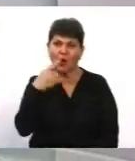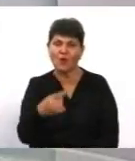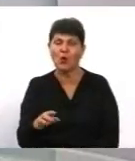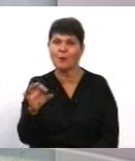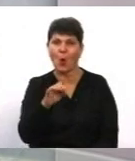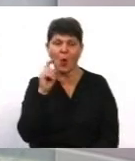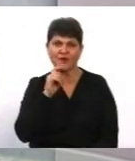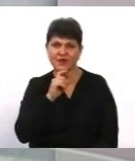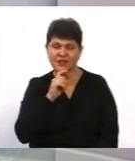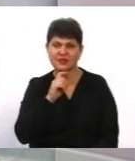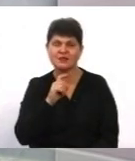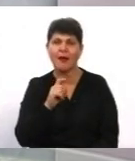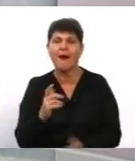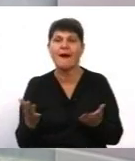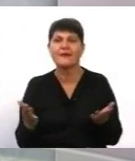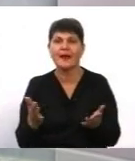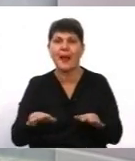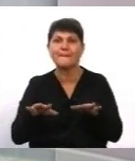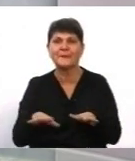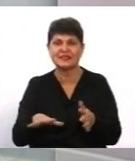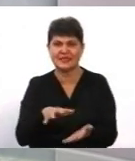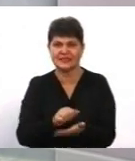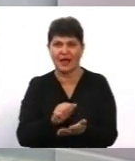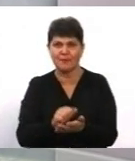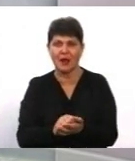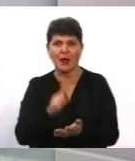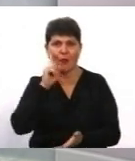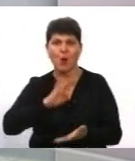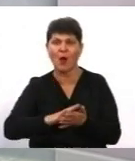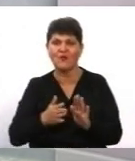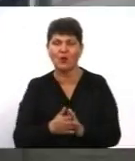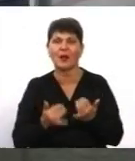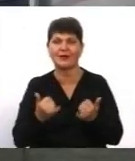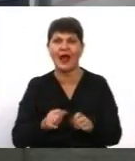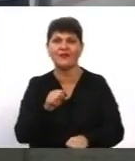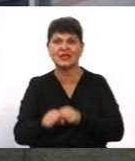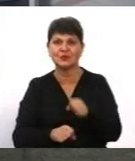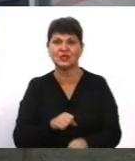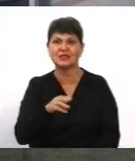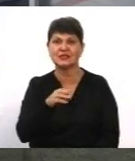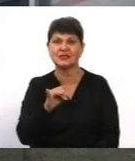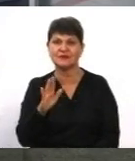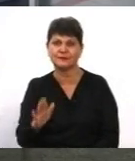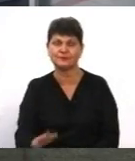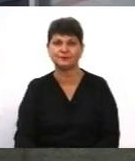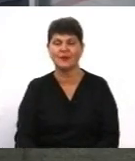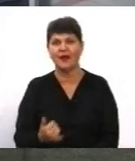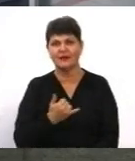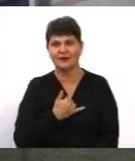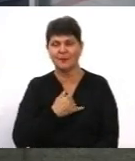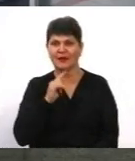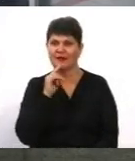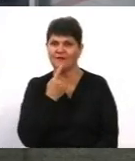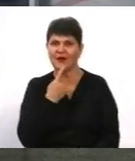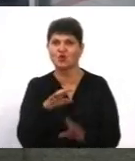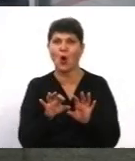займає по комфорті для велосипедистів от в загальноукраїнському рейтингу? Ну, для мене важко це коментувати,